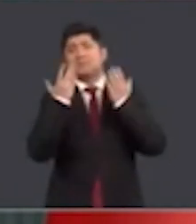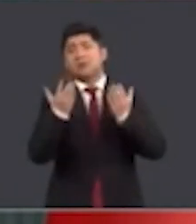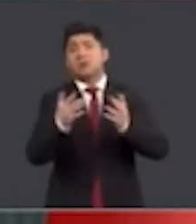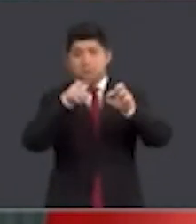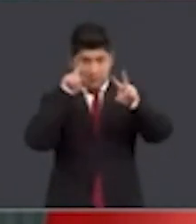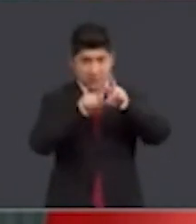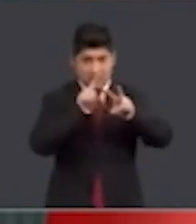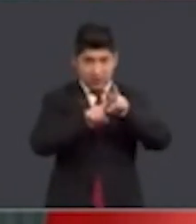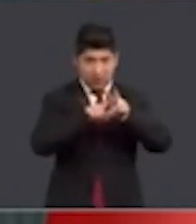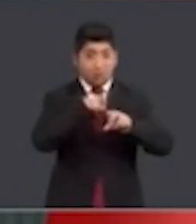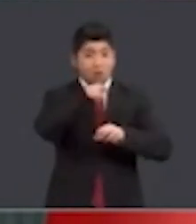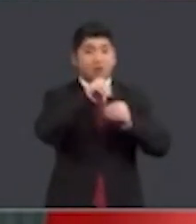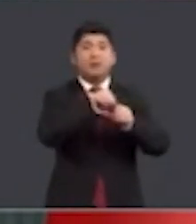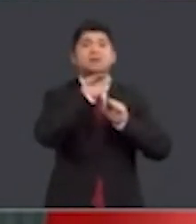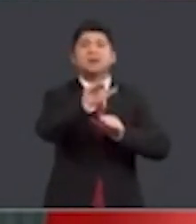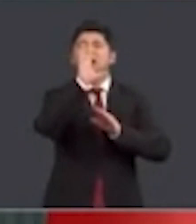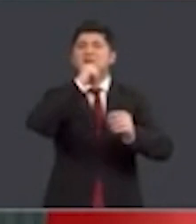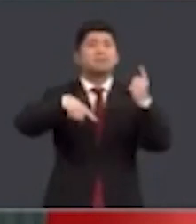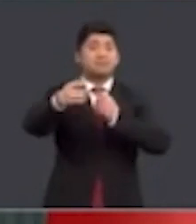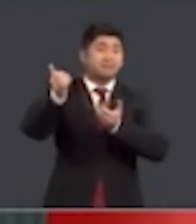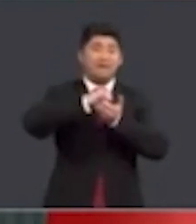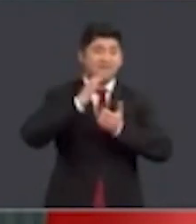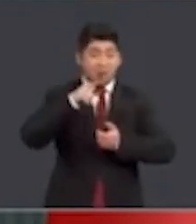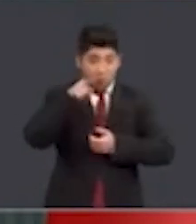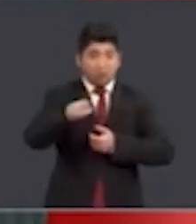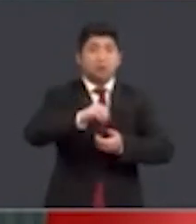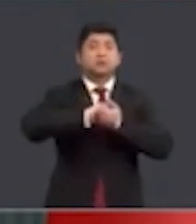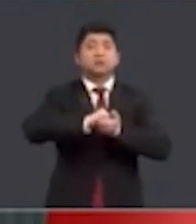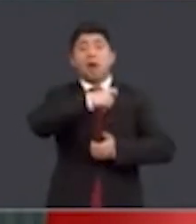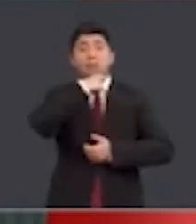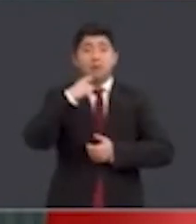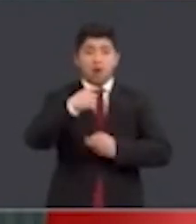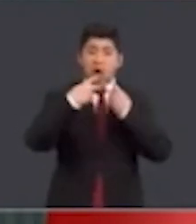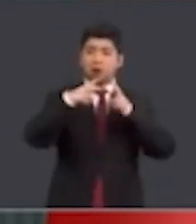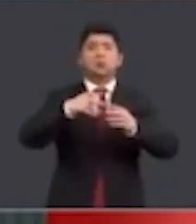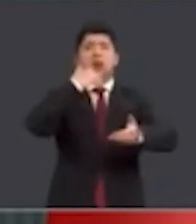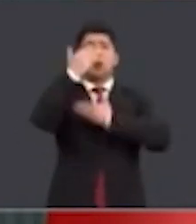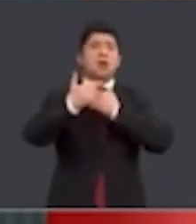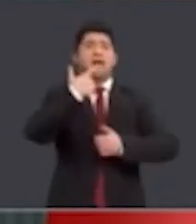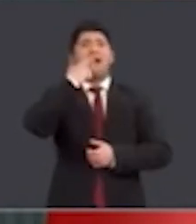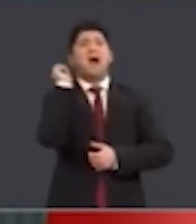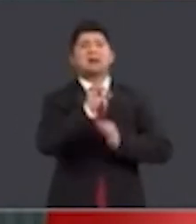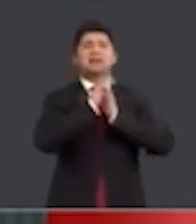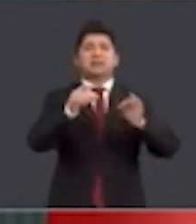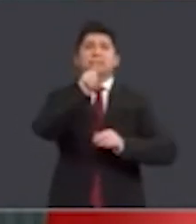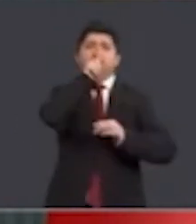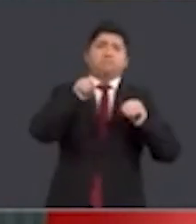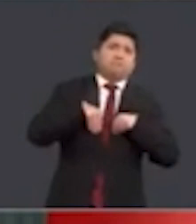PKK'yı ve onun destekçilerini bile samimi ve açık bir dille kınamaktan